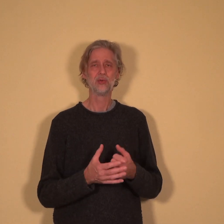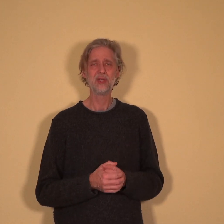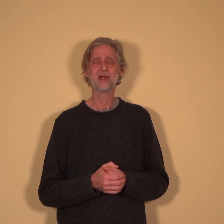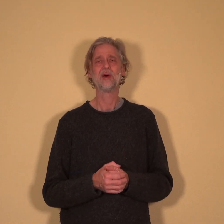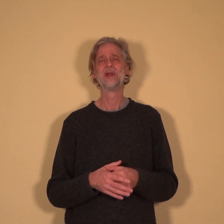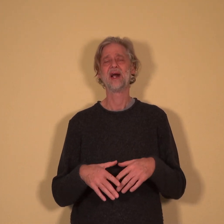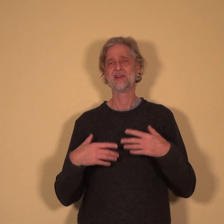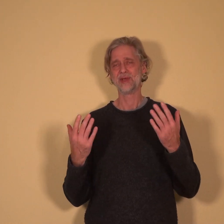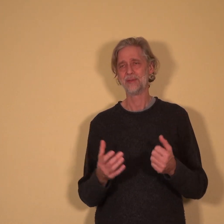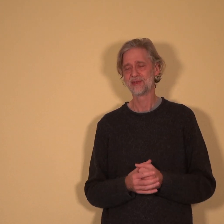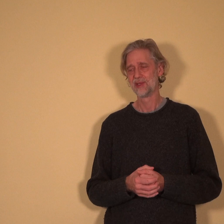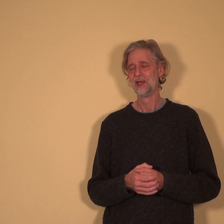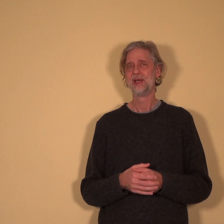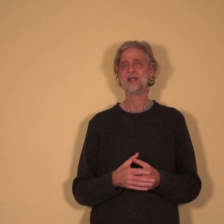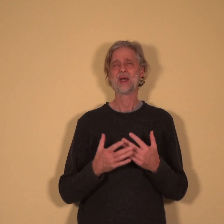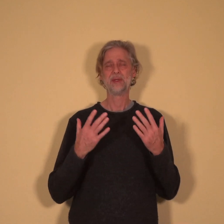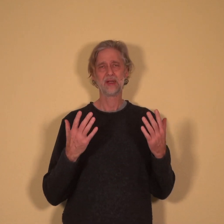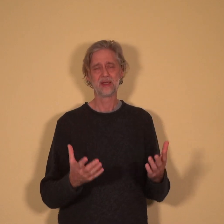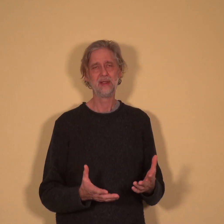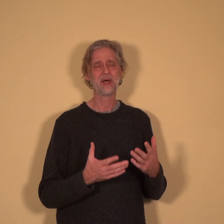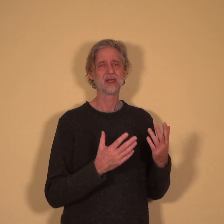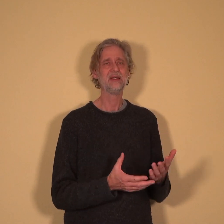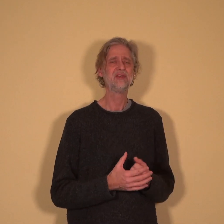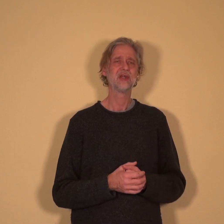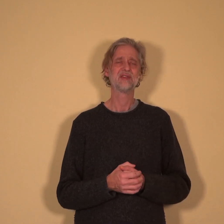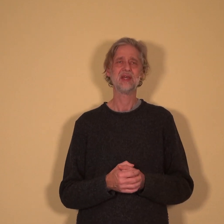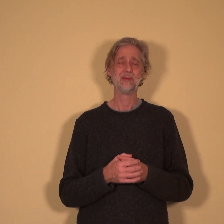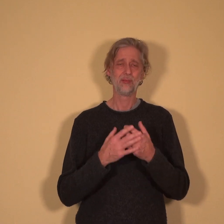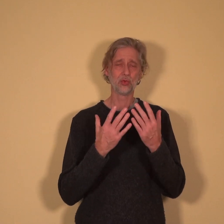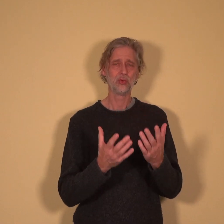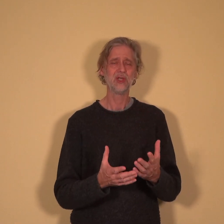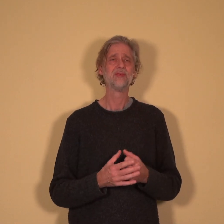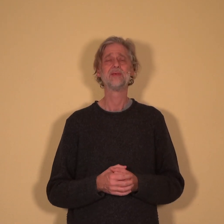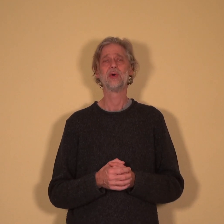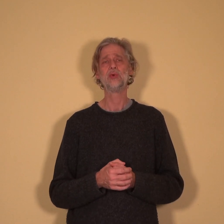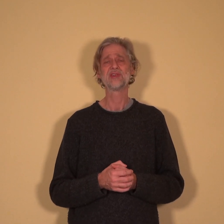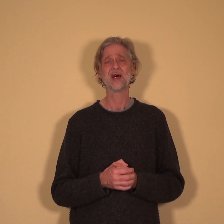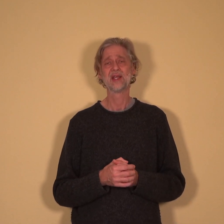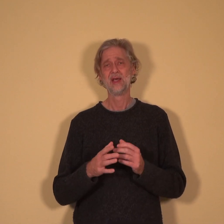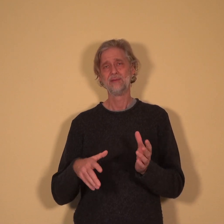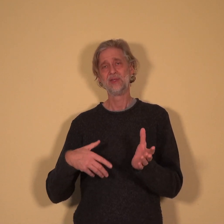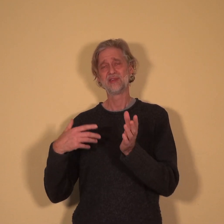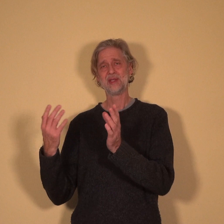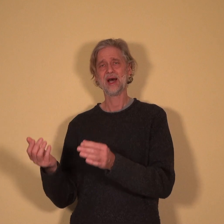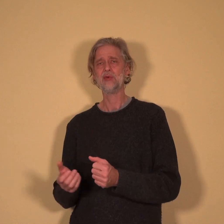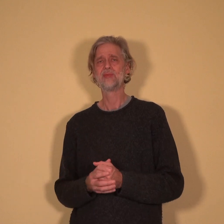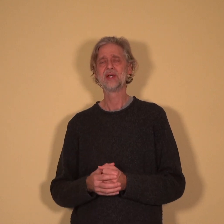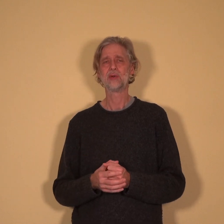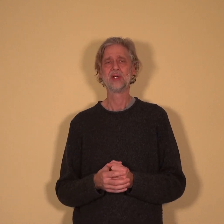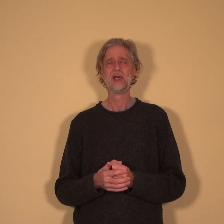doch durchgekommen. Also wir haben jetzt in dem Kapitel Klimakrise gesehen, wodurch wird die verursacht, wie sind